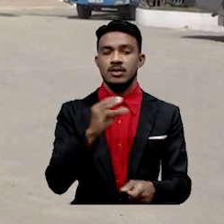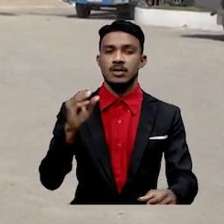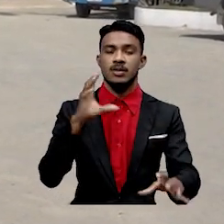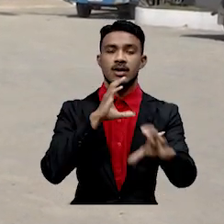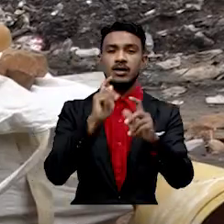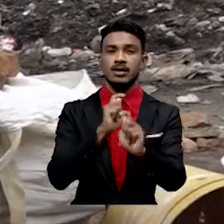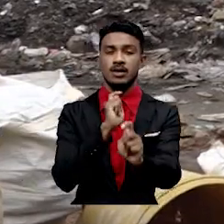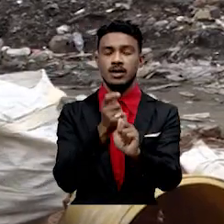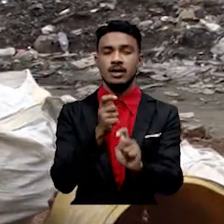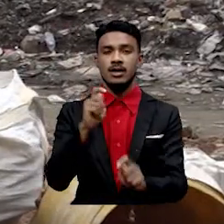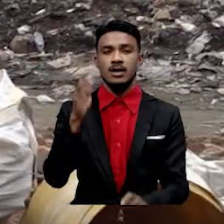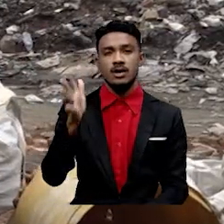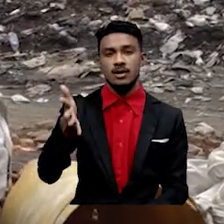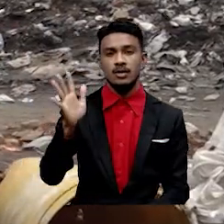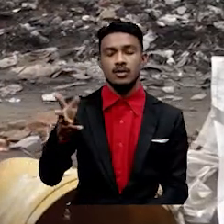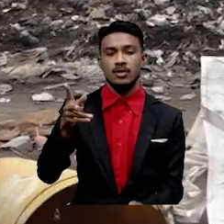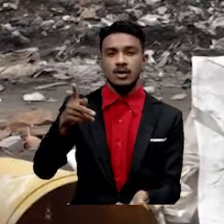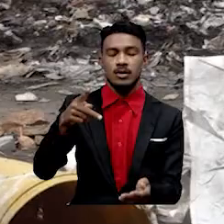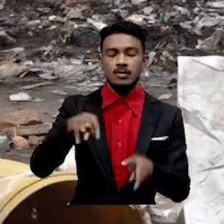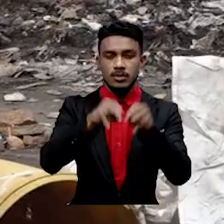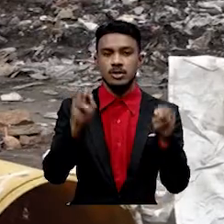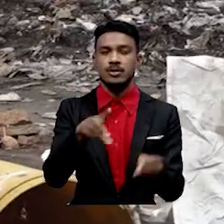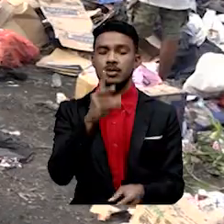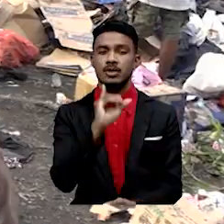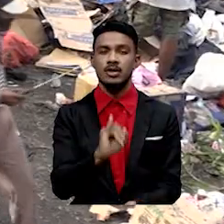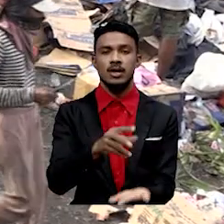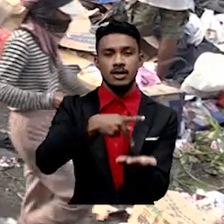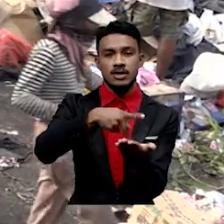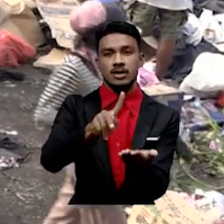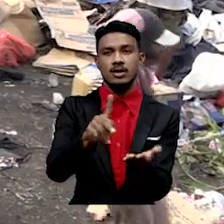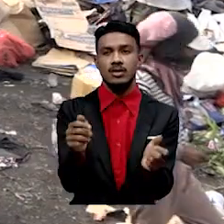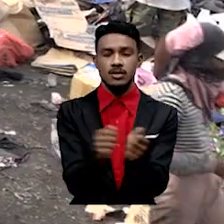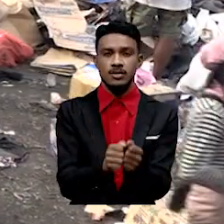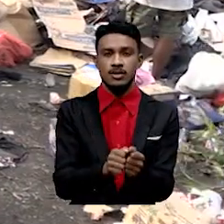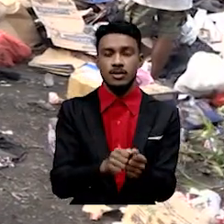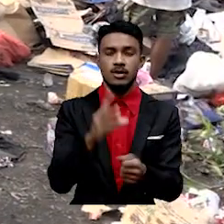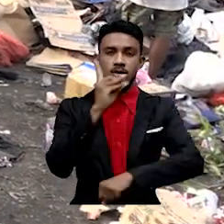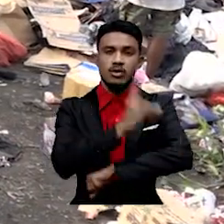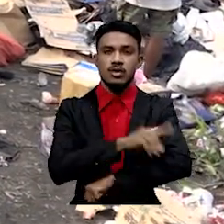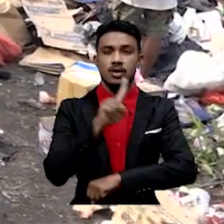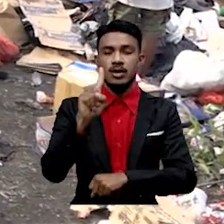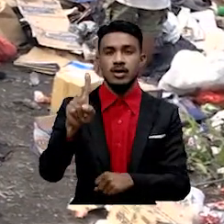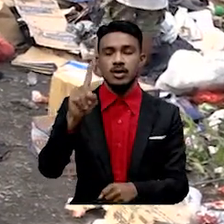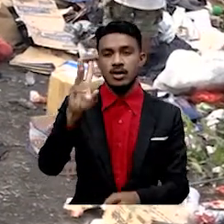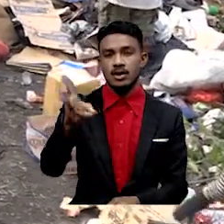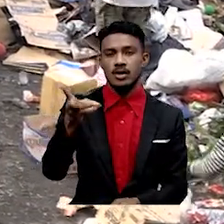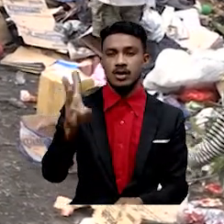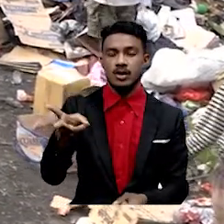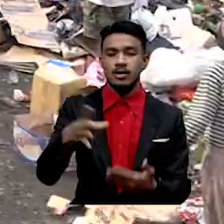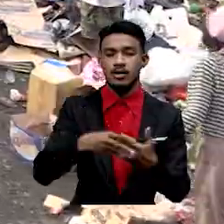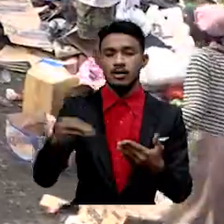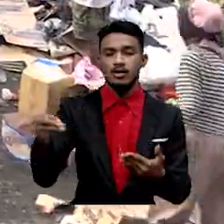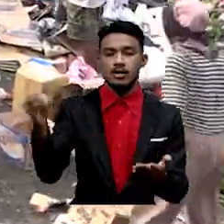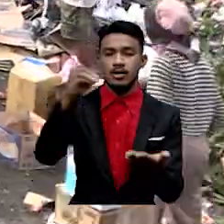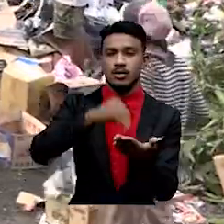nebe municipio di li kontrata ho di transporta lixo batibar kada loron selu ho kustu dolar ne nulu to dolar hitu